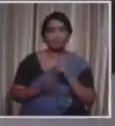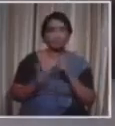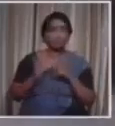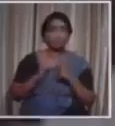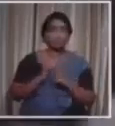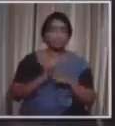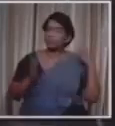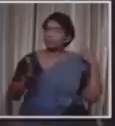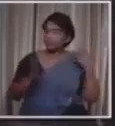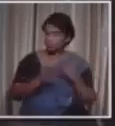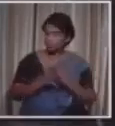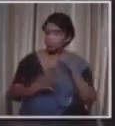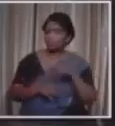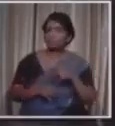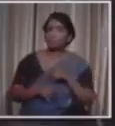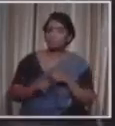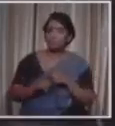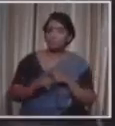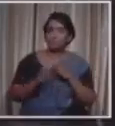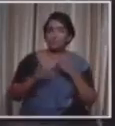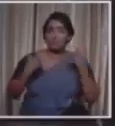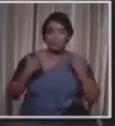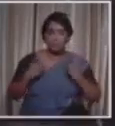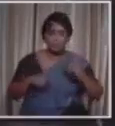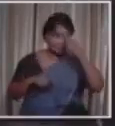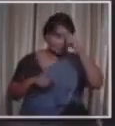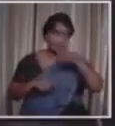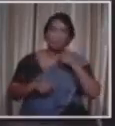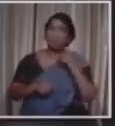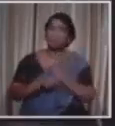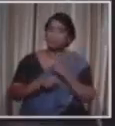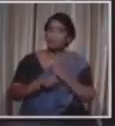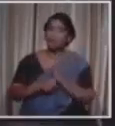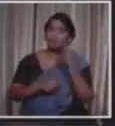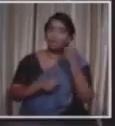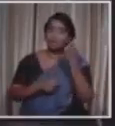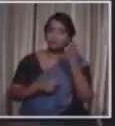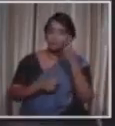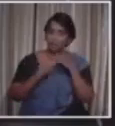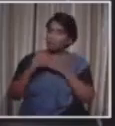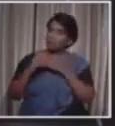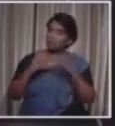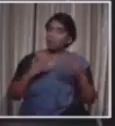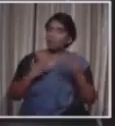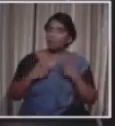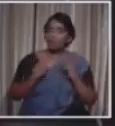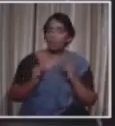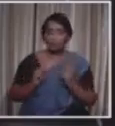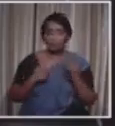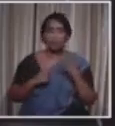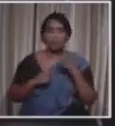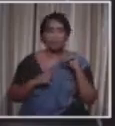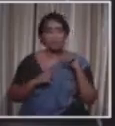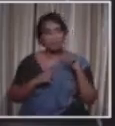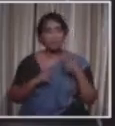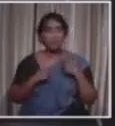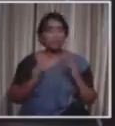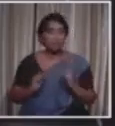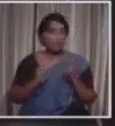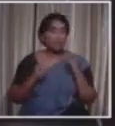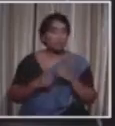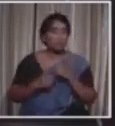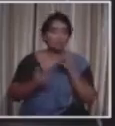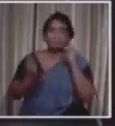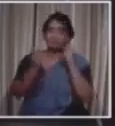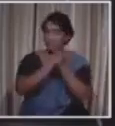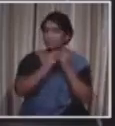इतिहास महेंद्र राजपक्ष महत्या आंड काल दयास दाहत अभी उत्साहक अम्यम उत्साह मेक